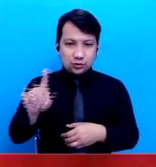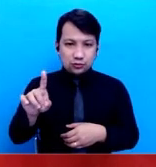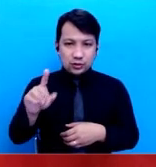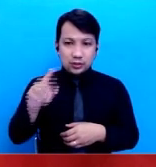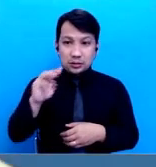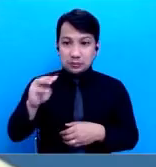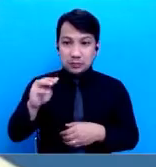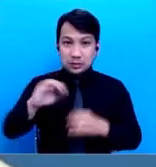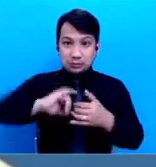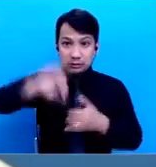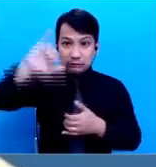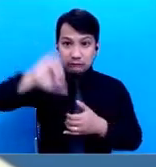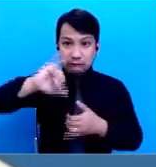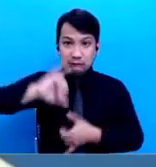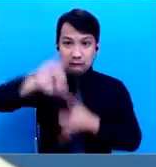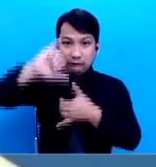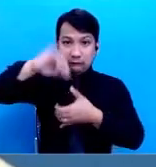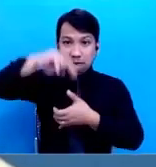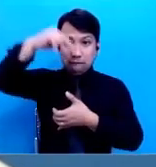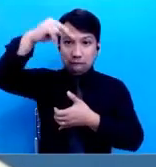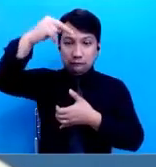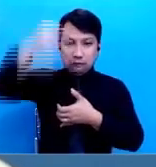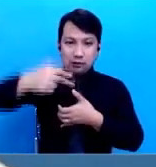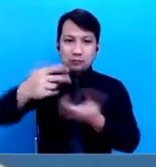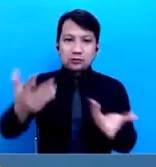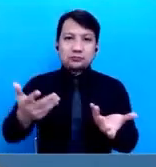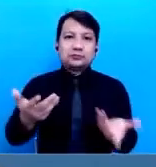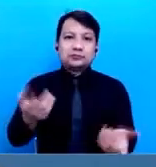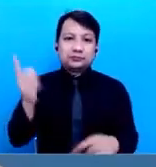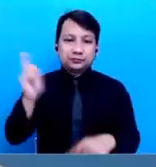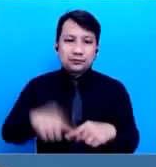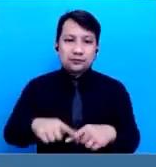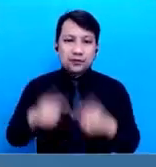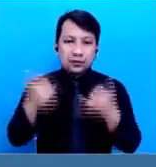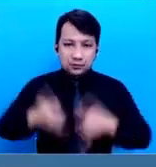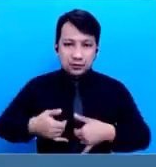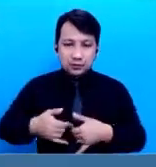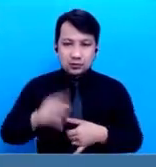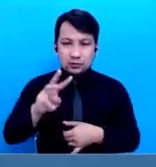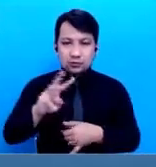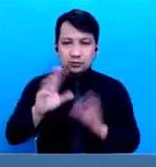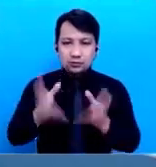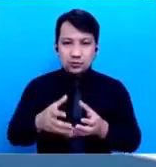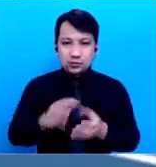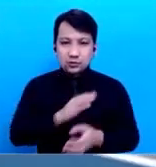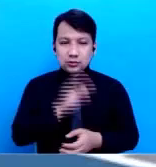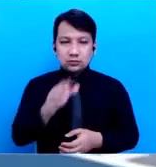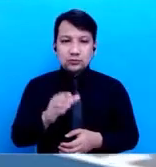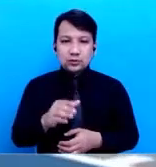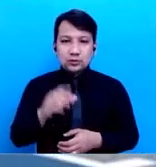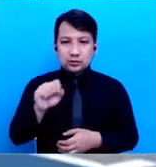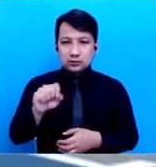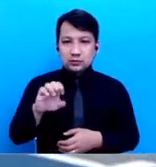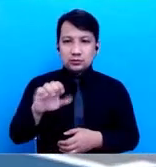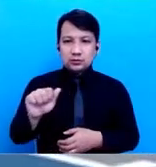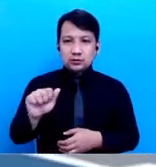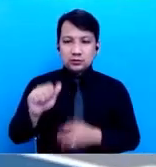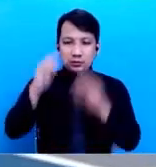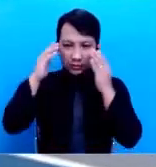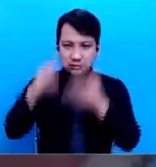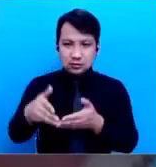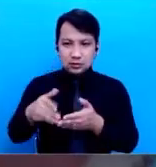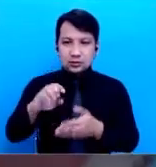niyang tournament. Pero dahil wala na siyang pag-asang makapaglaro sa World Championship, SEA Games na lang ang tututukan ni